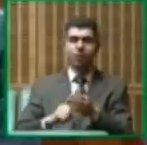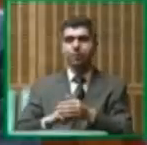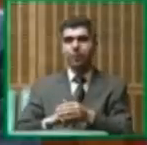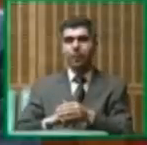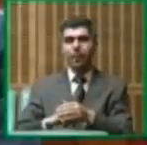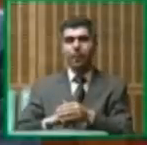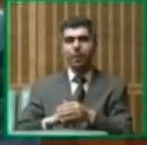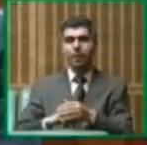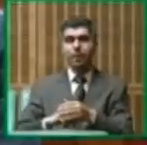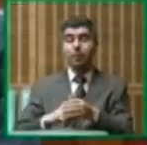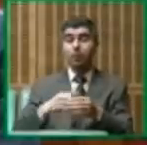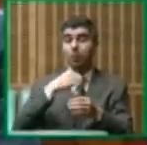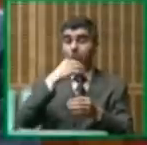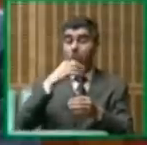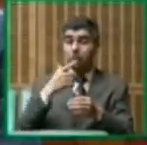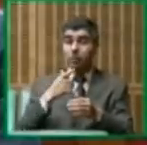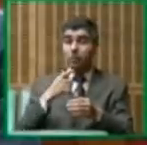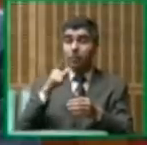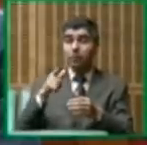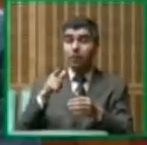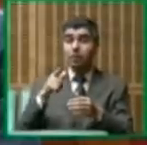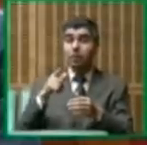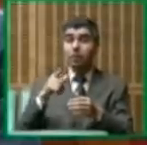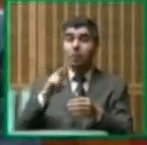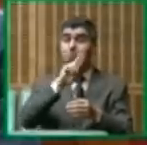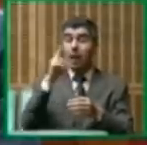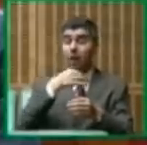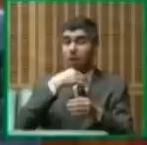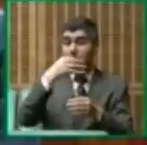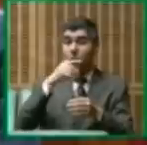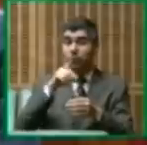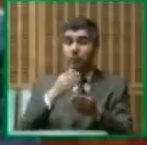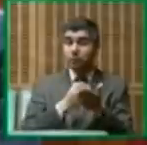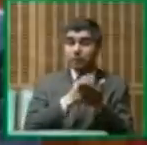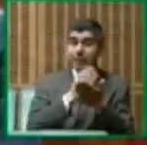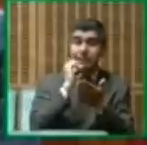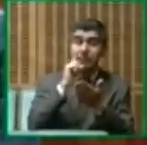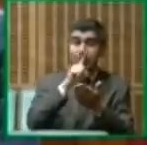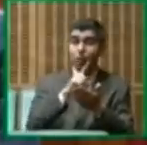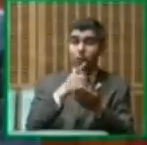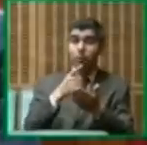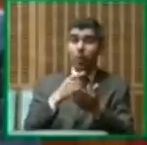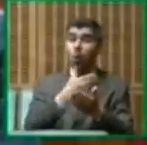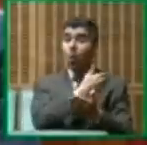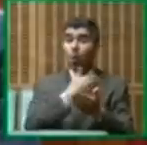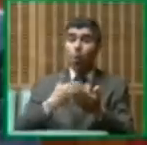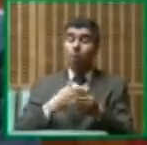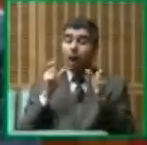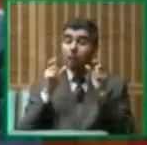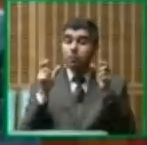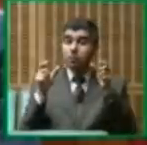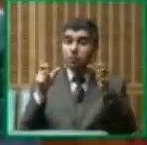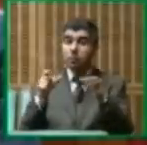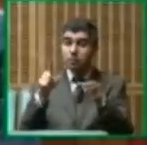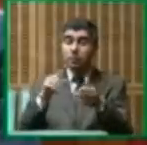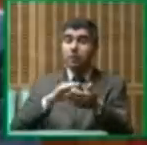من بين الإجراءات التدابير التي جاءت في التوجيه الملكي: أولا، مسؤولية الحكومة في